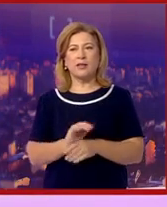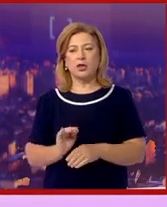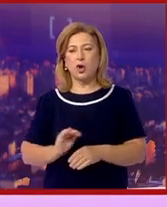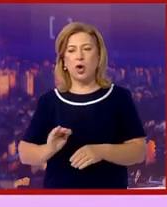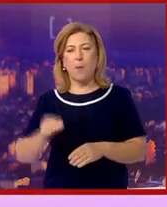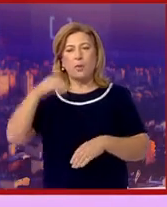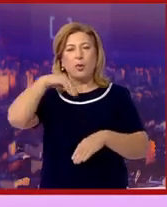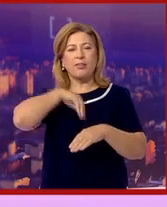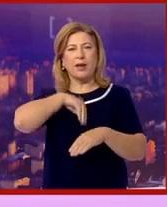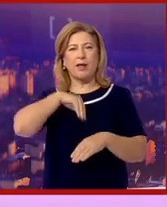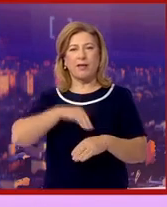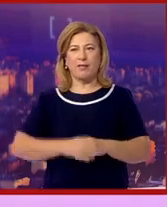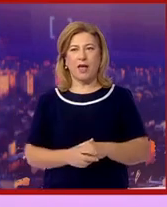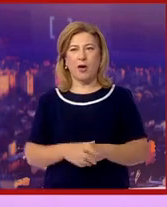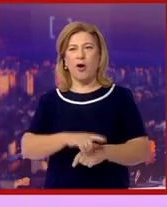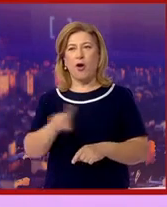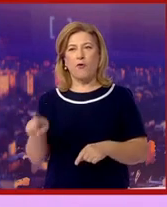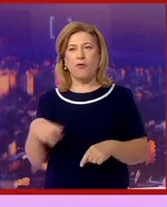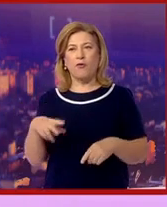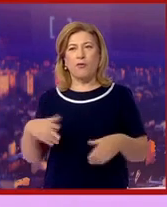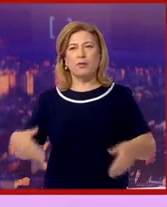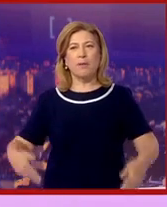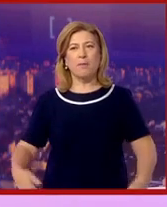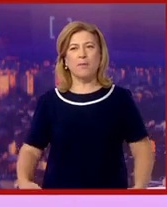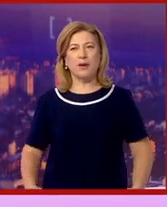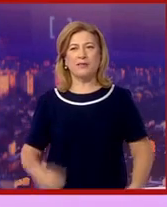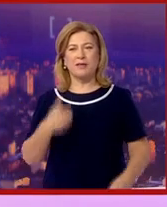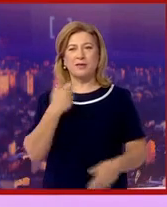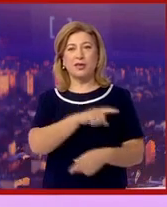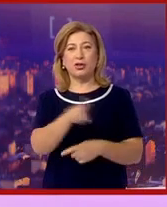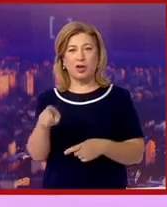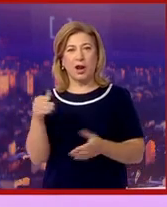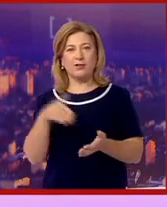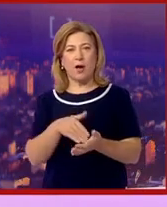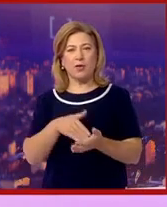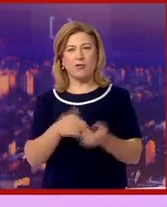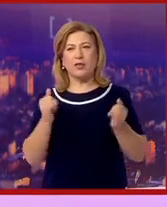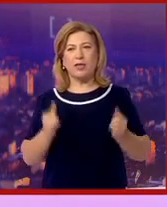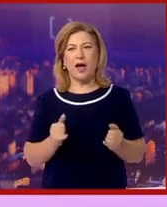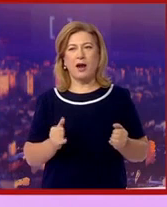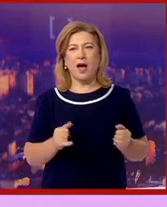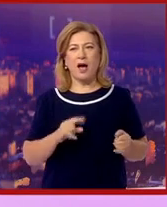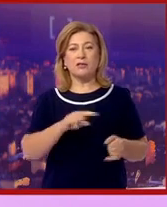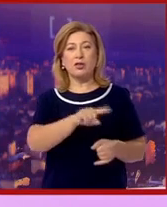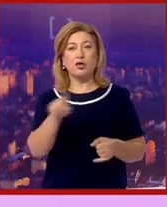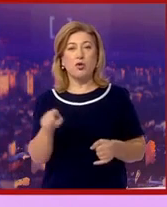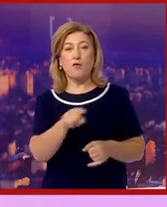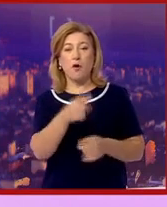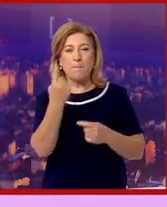copilului interior. Deși tindeți să fiți prezenți ori de câte ori ceilalți au nevoie de voi, astăzi ar trebui să vă puneți pe primul